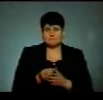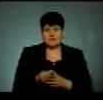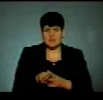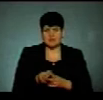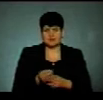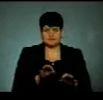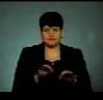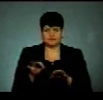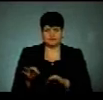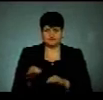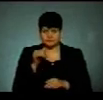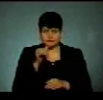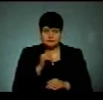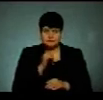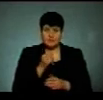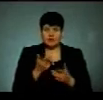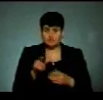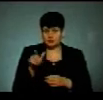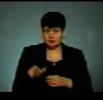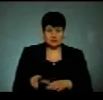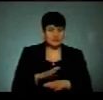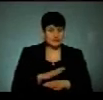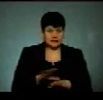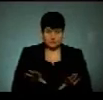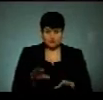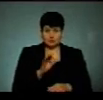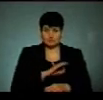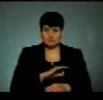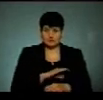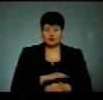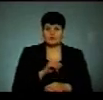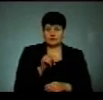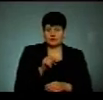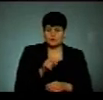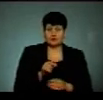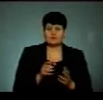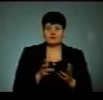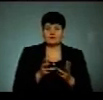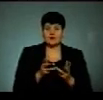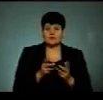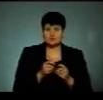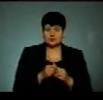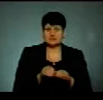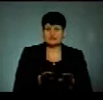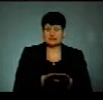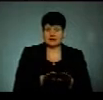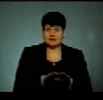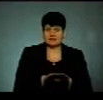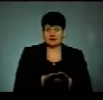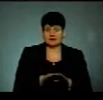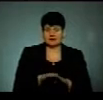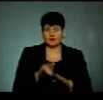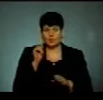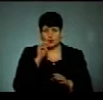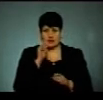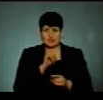потужність щомісяця. Якщо в споживача не було споживання, тоді воно визначається на рівні граничних обсягів